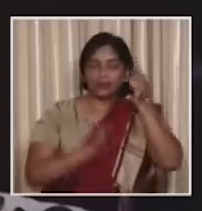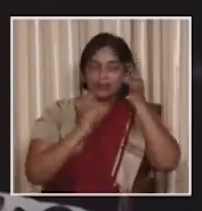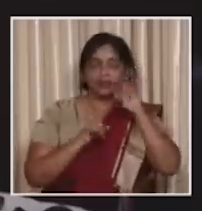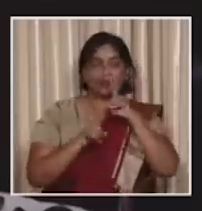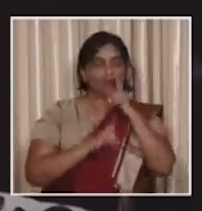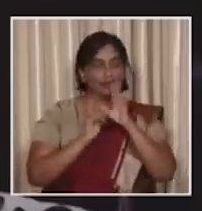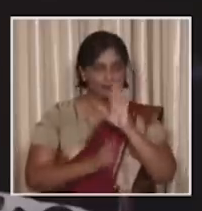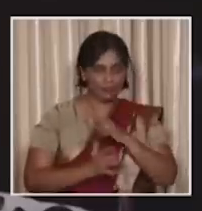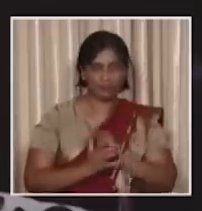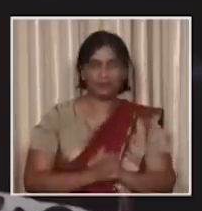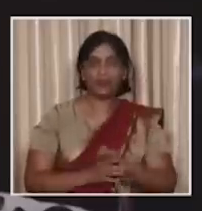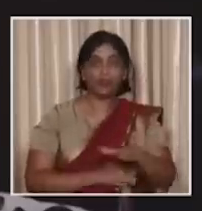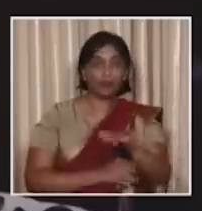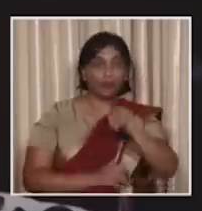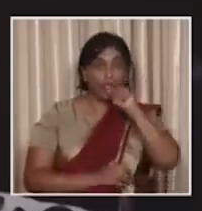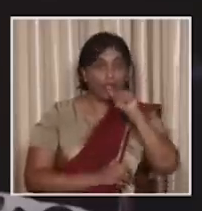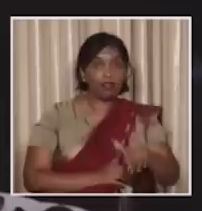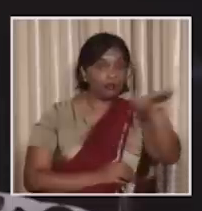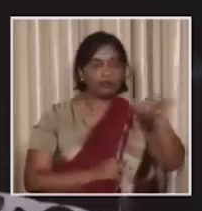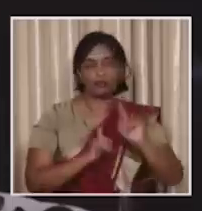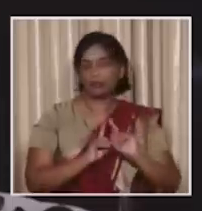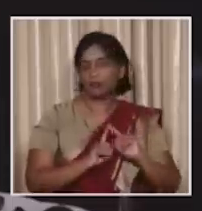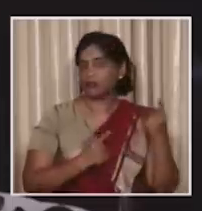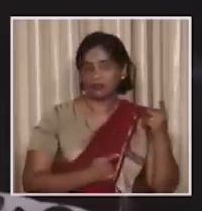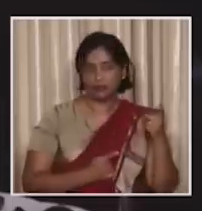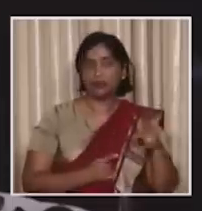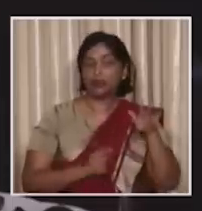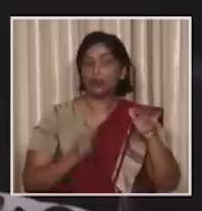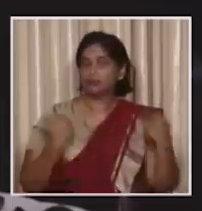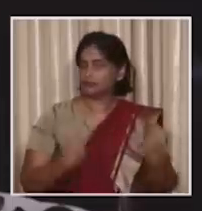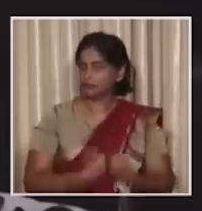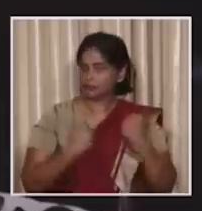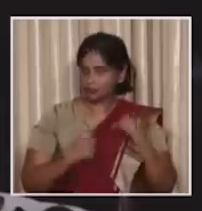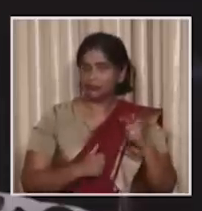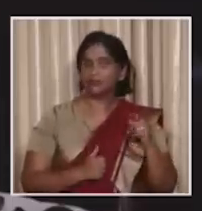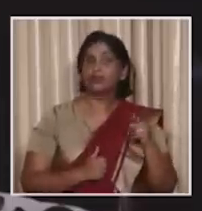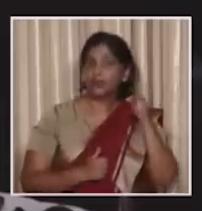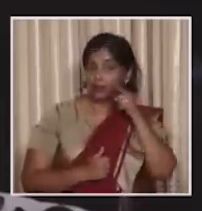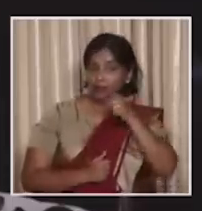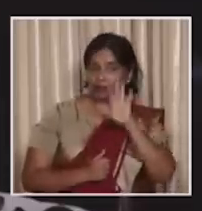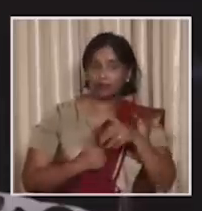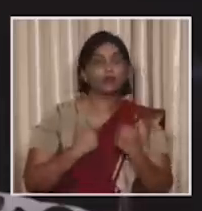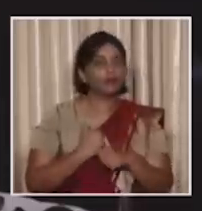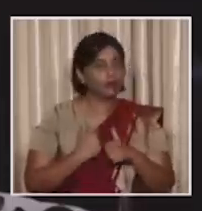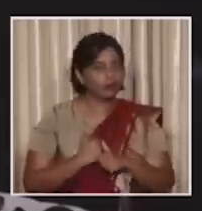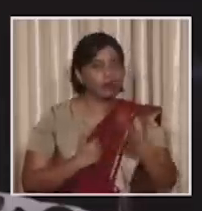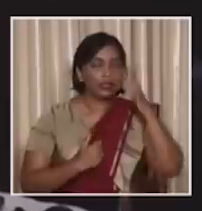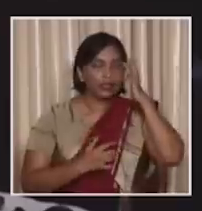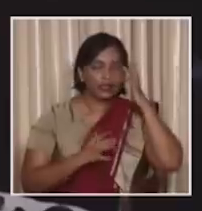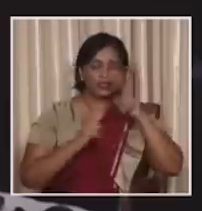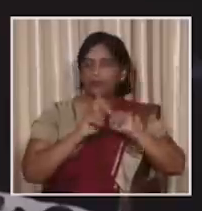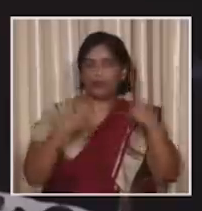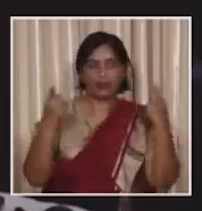ඉදිරිපත් කරා පොළොවේ යථාර්ථය වෙන එකක්. ඒ නිසා මේ ගැටුම තිබෙන්නේ එතුමා විසින් සකස් කර ගන්න ලද